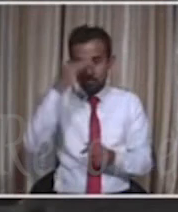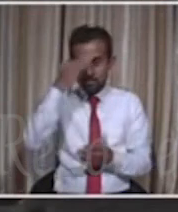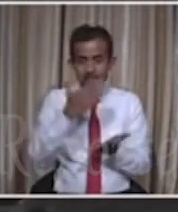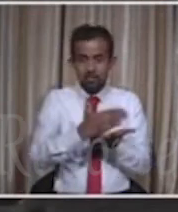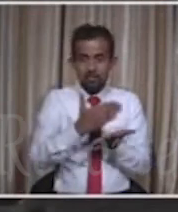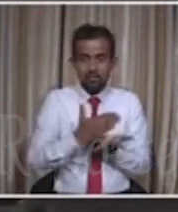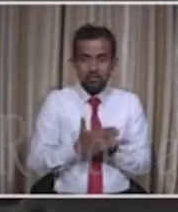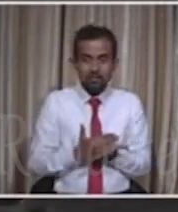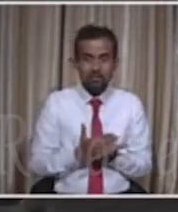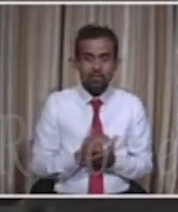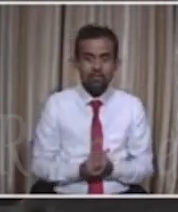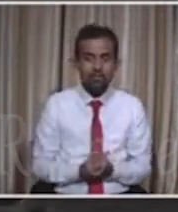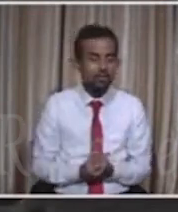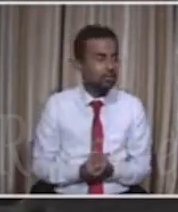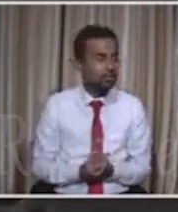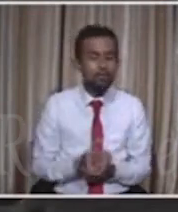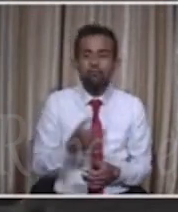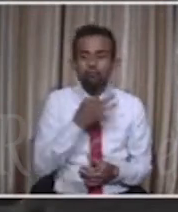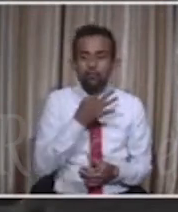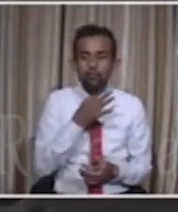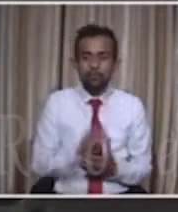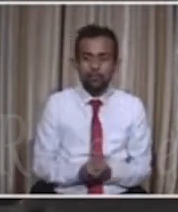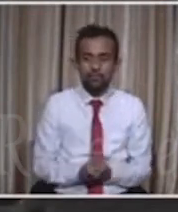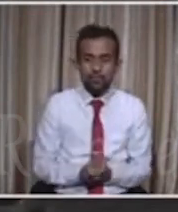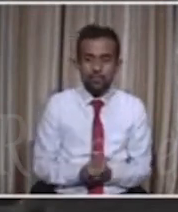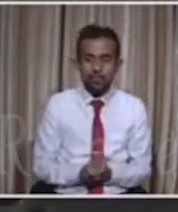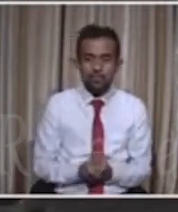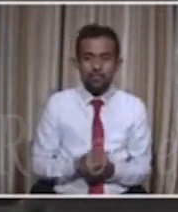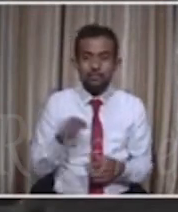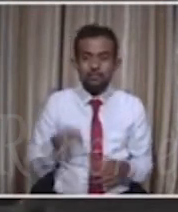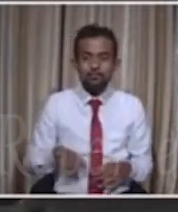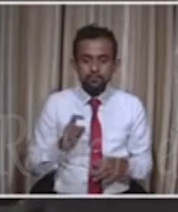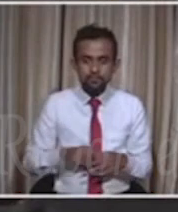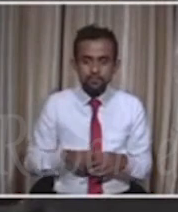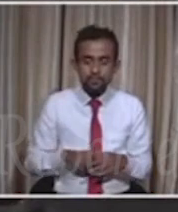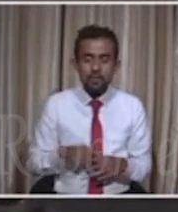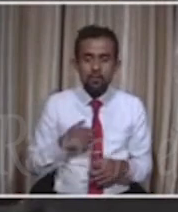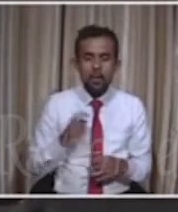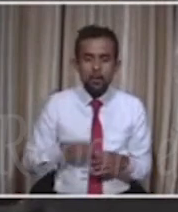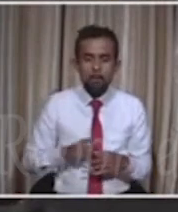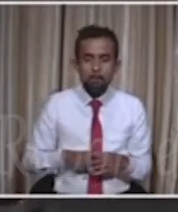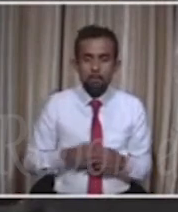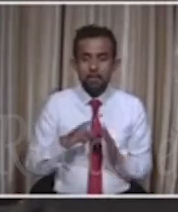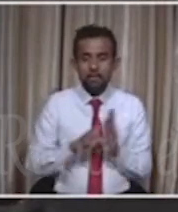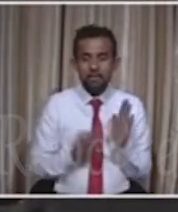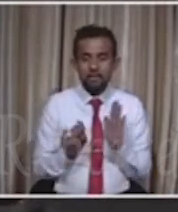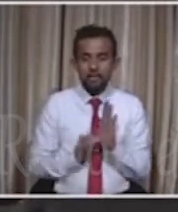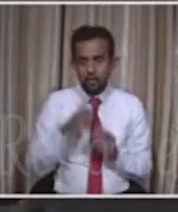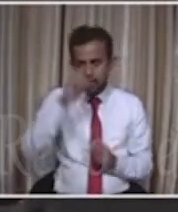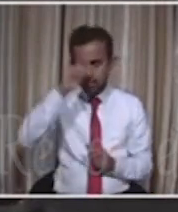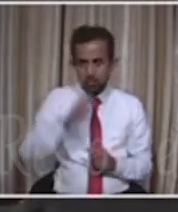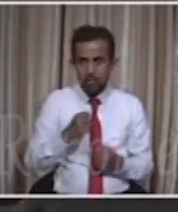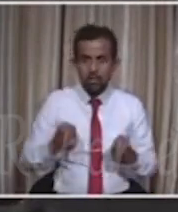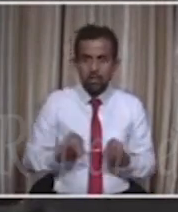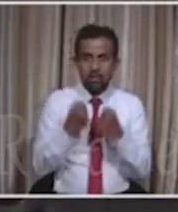කරනවා මේව හරි විහිළු ඒක නෙවෙයි අද තියෙන ප්‍රශ්නේ මට ප්‍රශ්නයක් තියෙනවා ජේ.ආර්. ජයවර්ධන මහත්තයත් එක්කත්